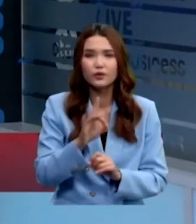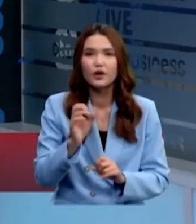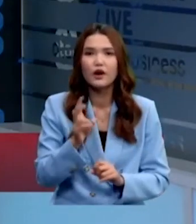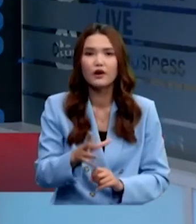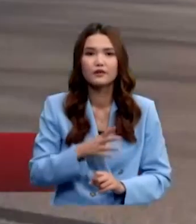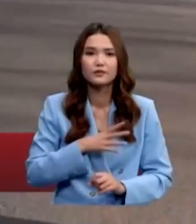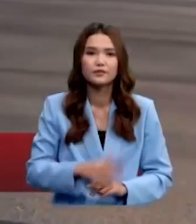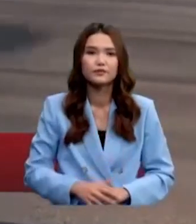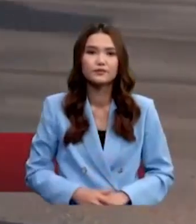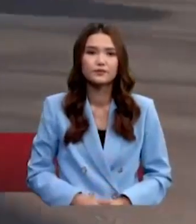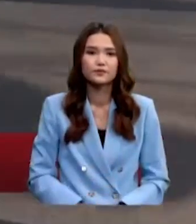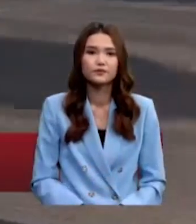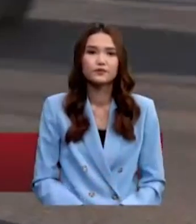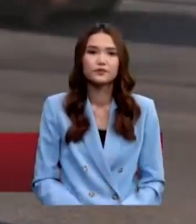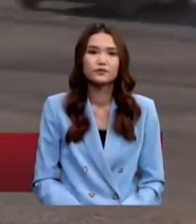тарқатсын.